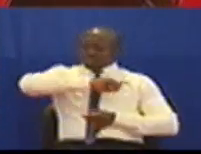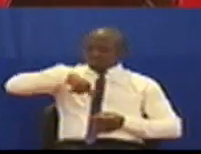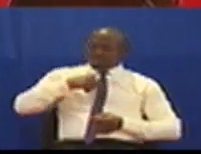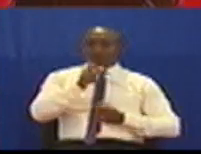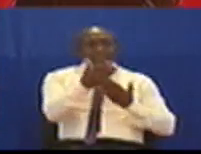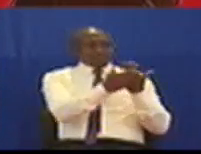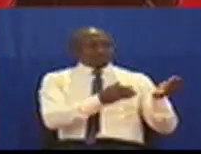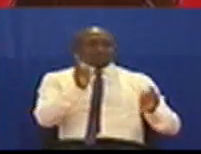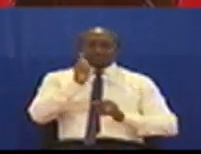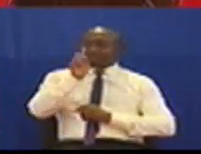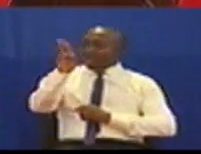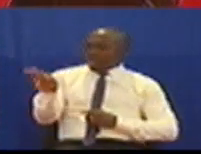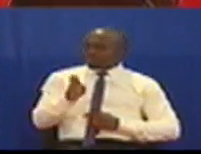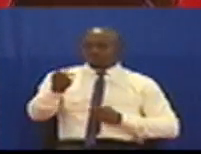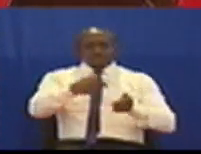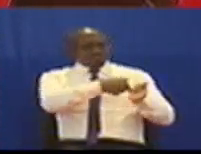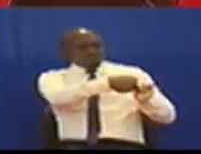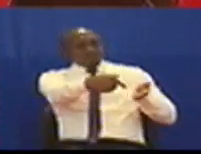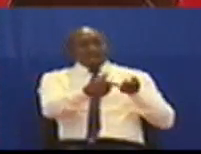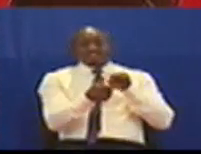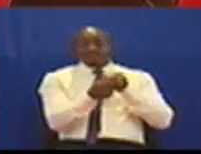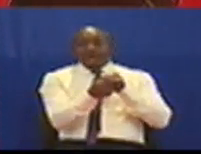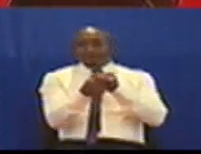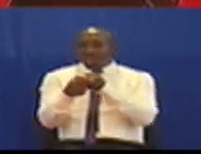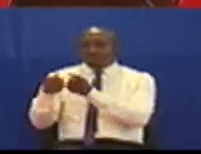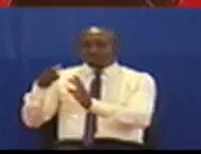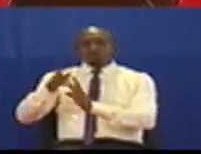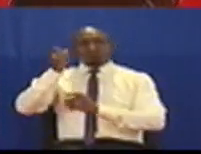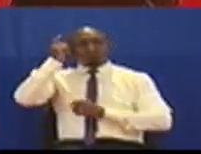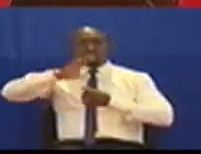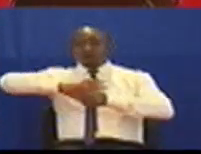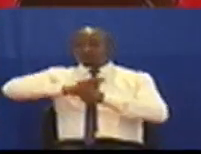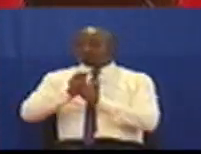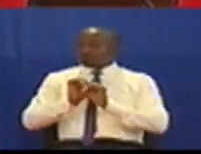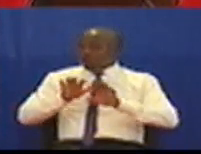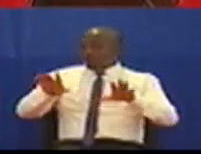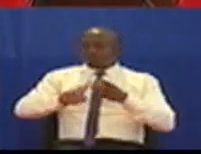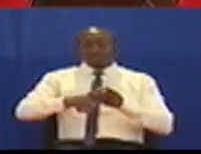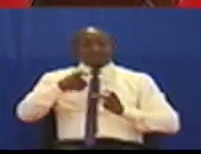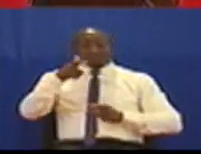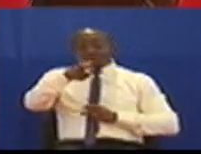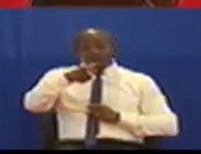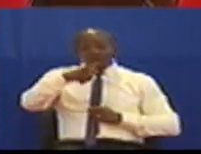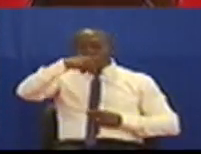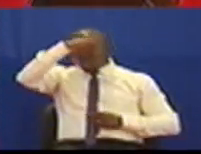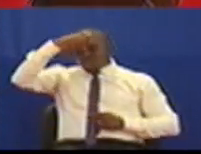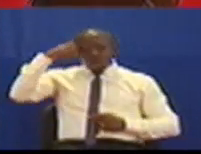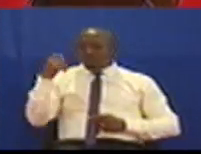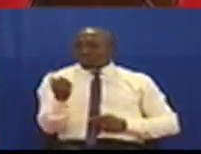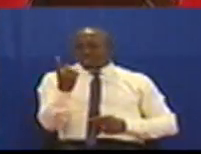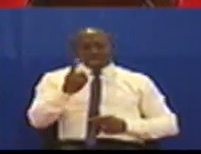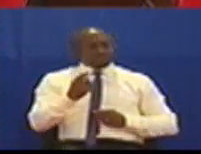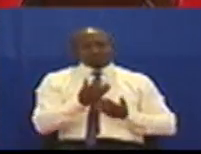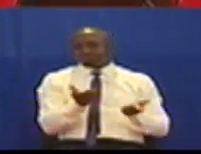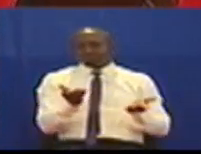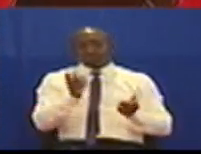halmashauri waweze kupimwa damu kwa sababu tuweze kugundua ugonjwa huu wa corona. Kipimo cha kumulika joto tu kwamba joto limepanda au mtu mwingine